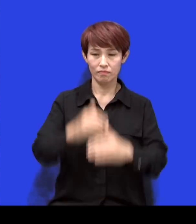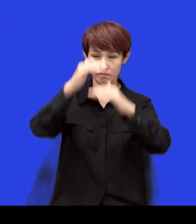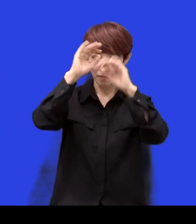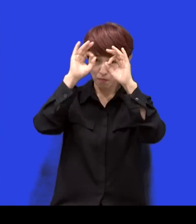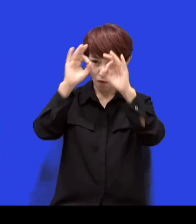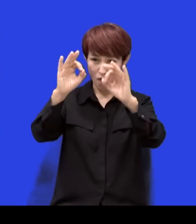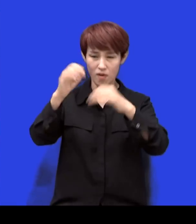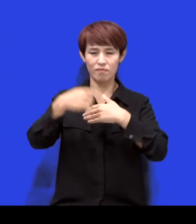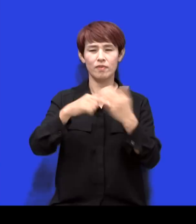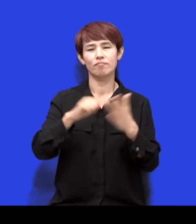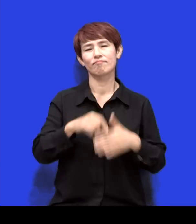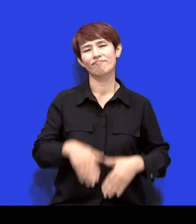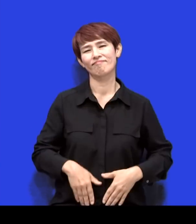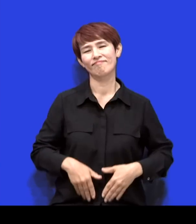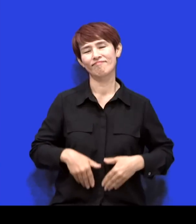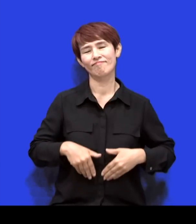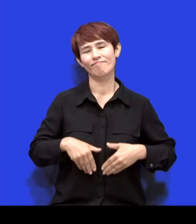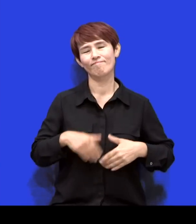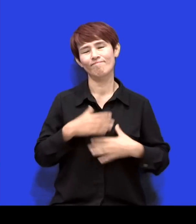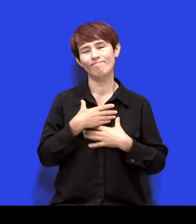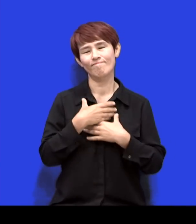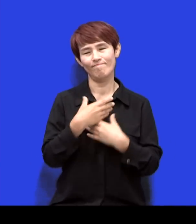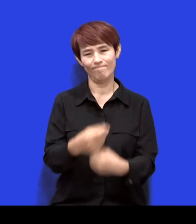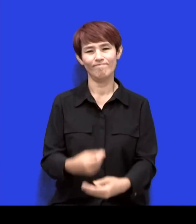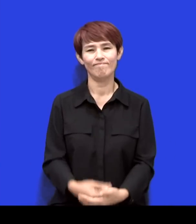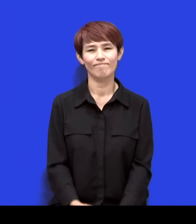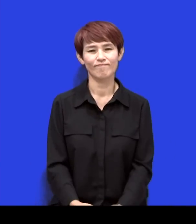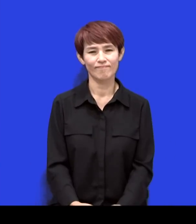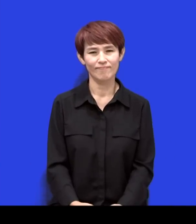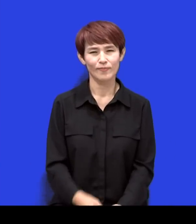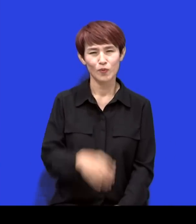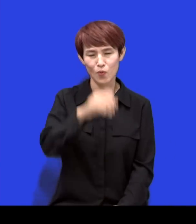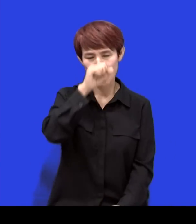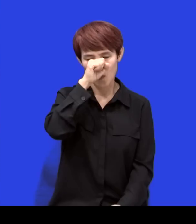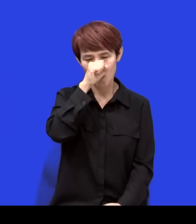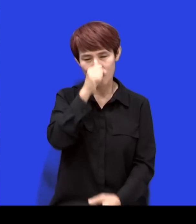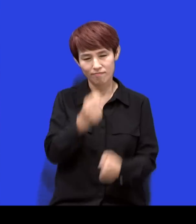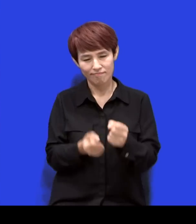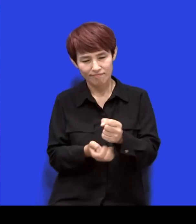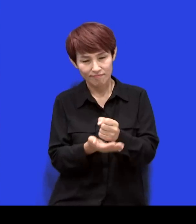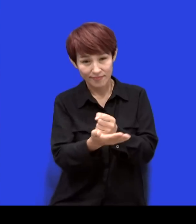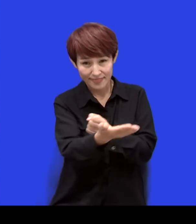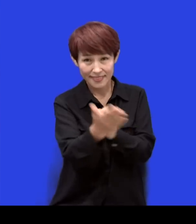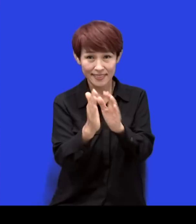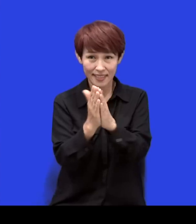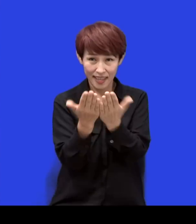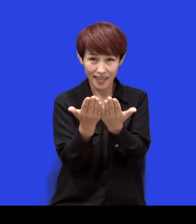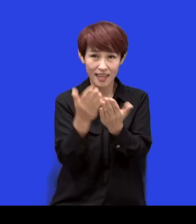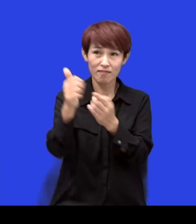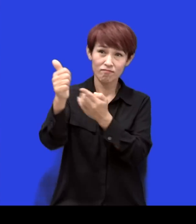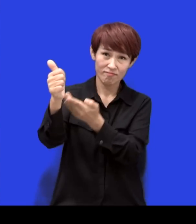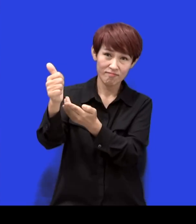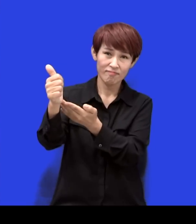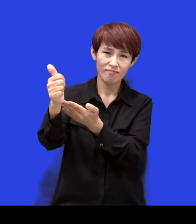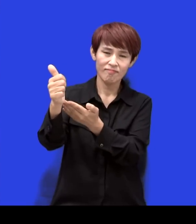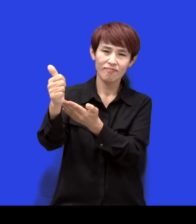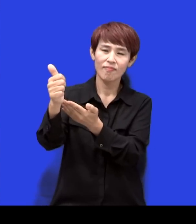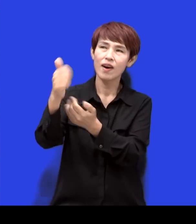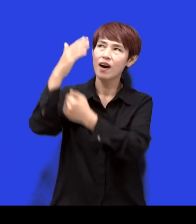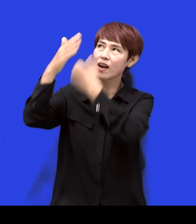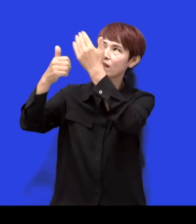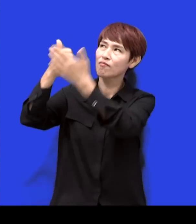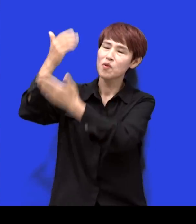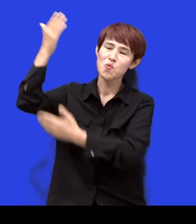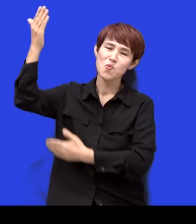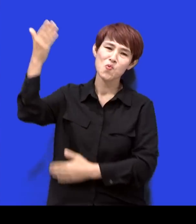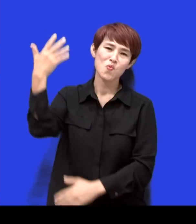보면 마음이 정말 녹아들어요. 그래서 이렇게 선한 영향력을 주는 책을 쓰시는 작가가 되게 하신 하나님의